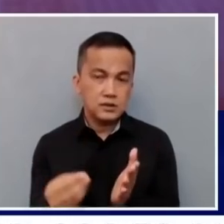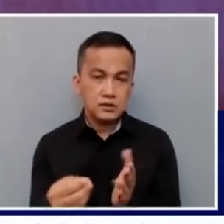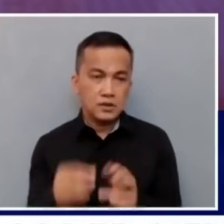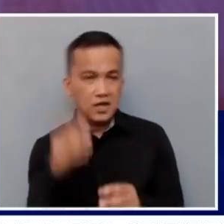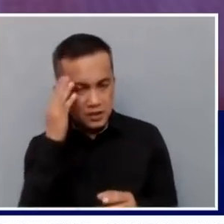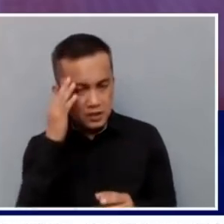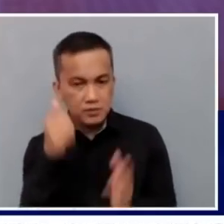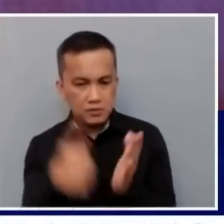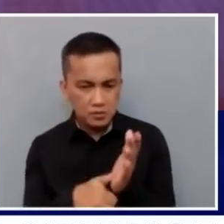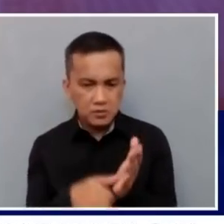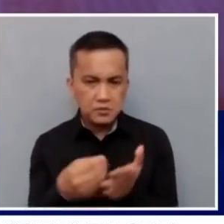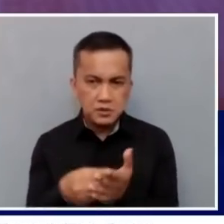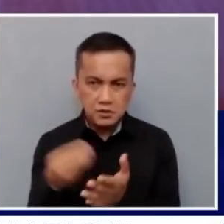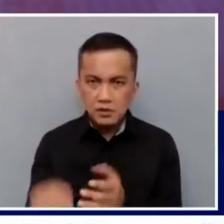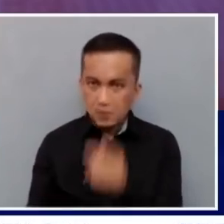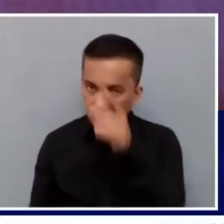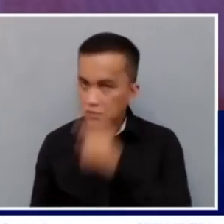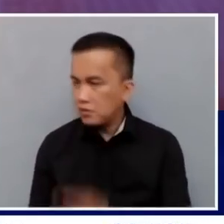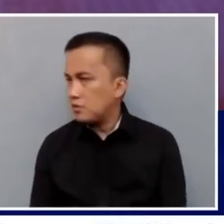yung binoto mo,